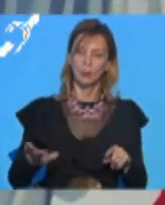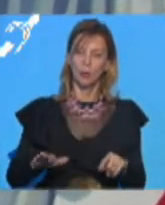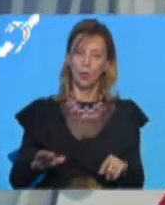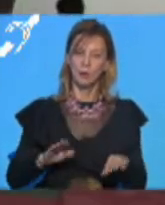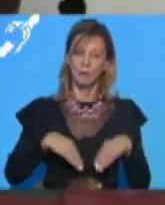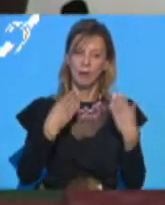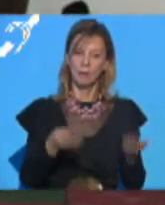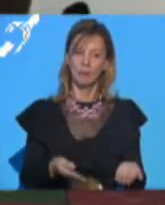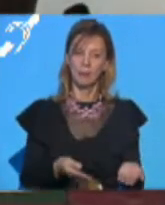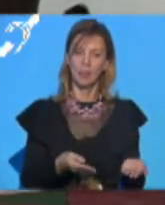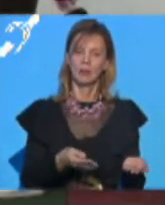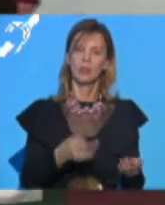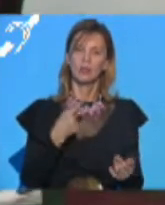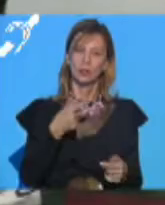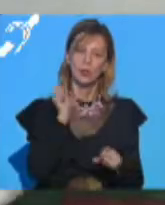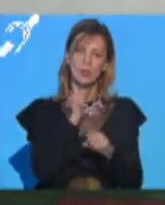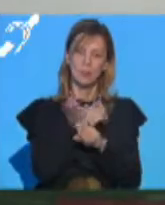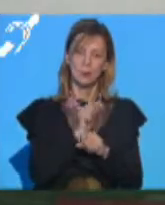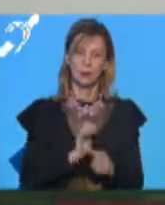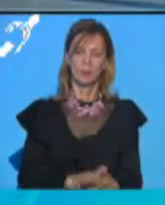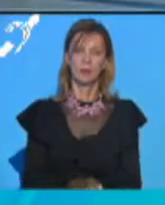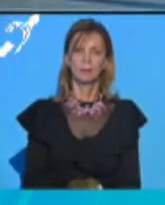va fi dat în folosință într-o săptămână.